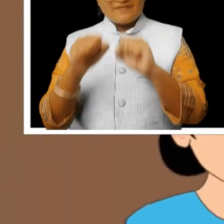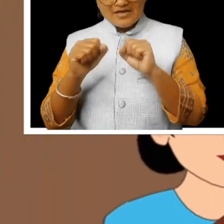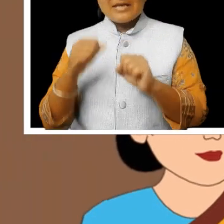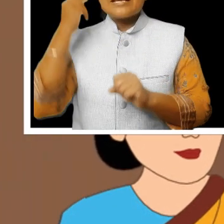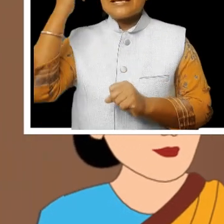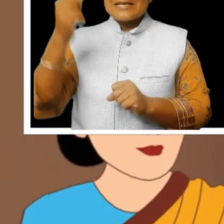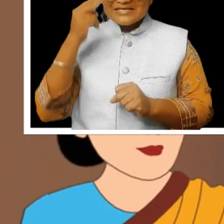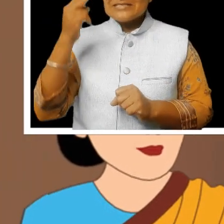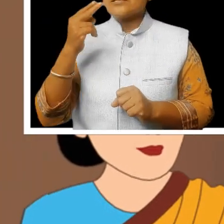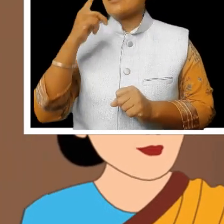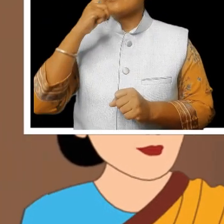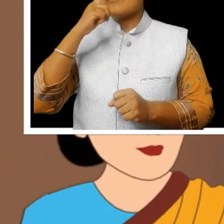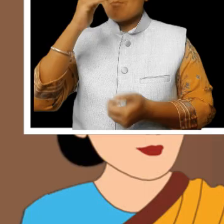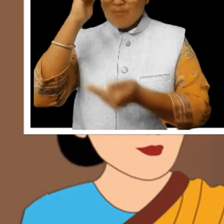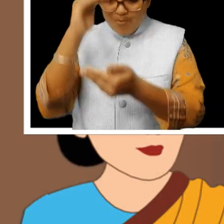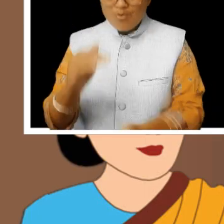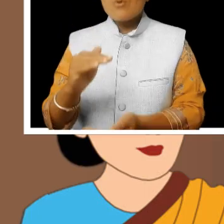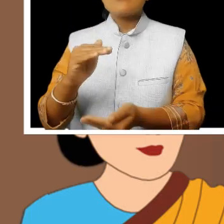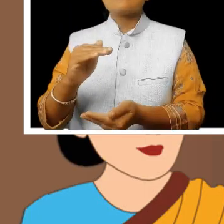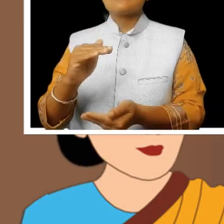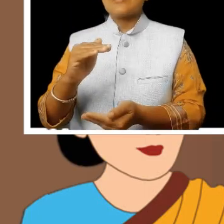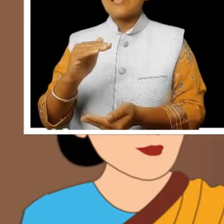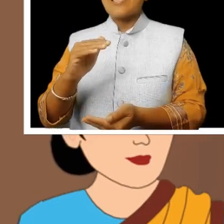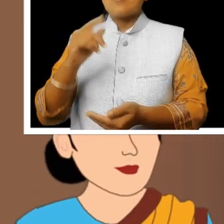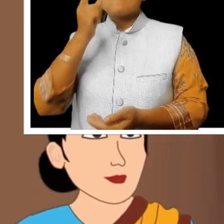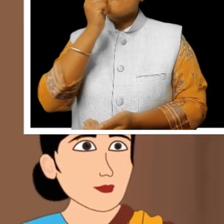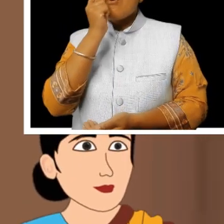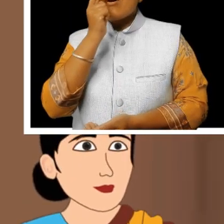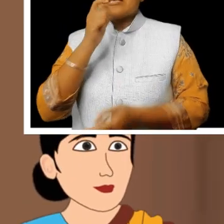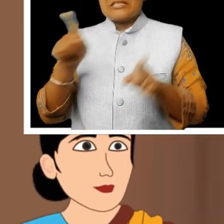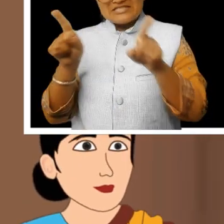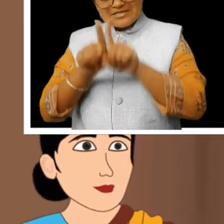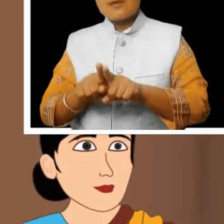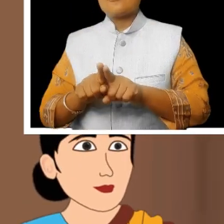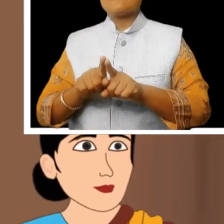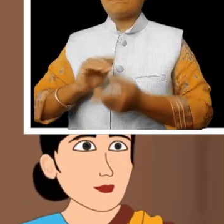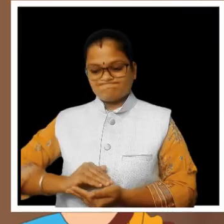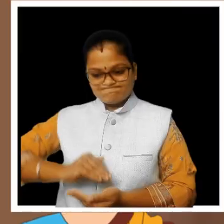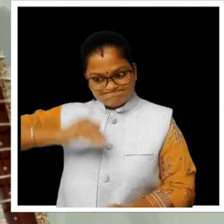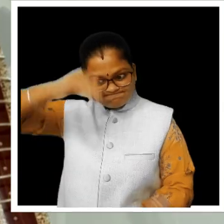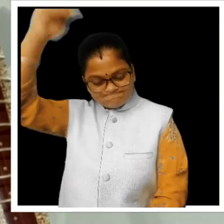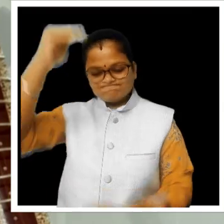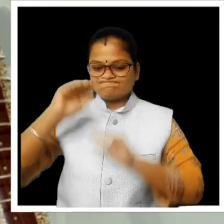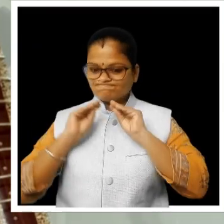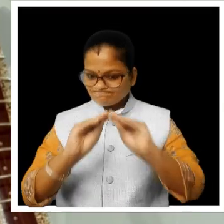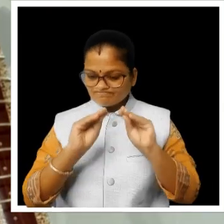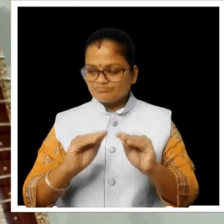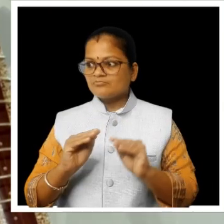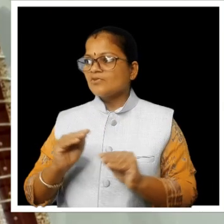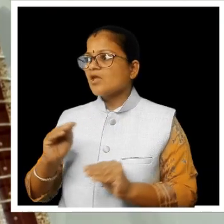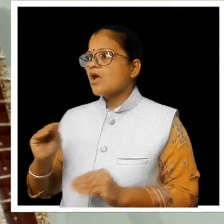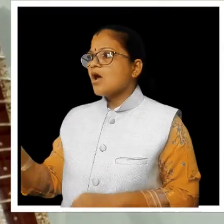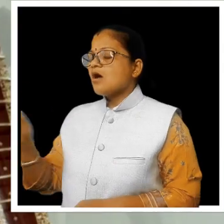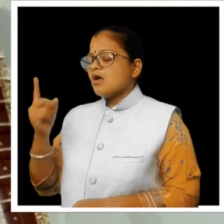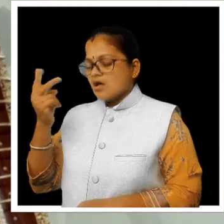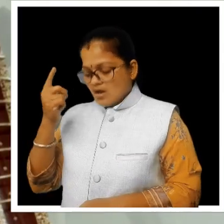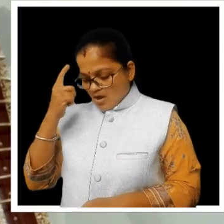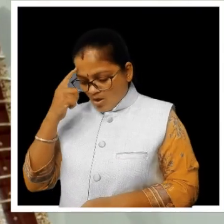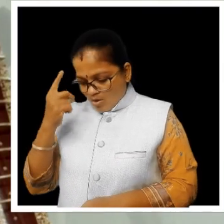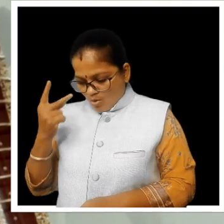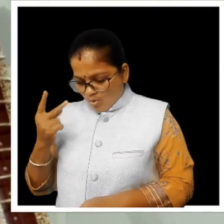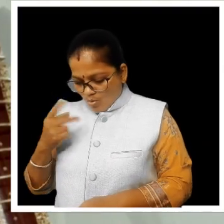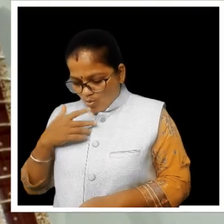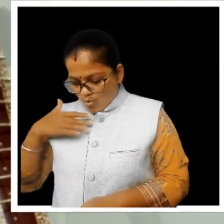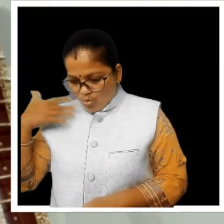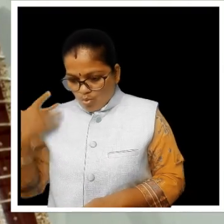ಹಾಗಾಗಿ ನಮ್ಮ ಮಗಳನ್ನ ಮಗನ ರೀತಿ ಬೆಳೆಸಿದ್ದೀನಿ, ಇವಳು ನಿನ್ನ ಮಗಳು ಅಂತ ಹೇಳಿ ಪರಿಚಯ ಮಾಡ್ಕೋತಾಳೆ. ನನಗೆ 2 ನಿಮಿಷ 1,000 ಇನ್ವೆಸ್ಟ್